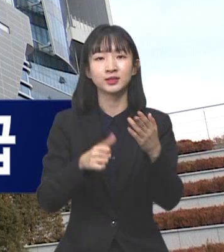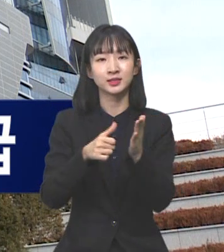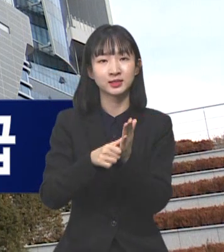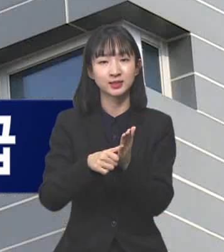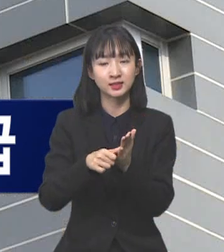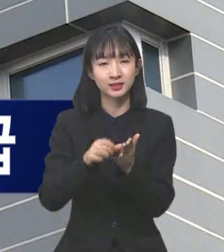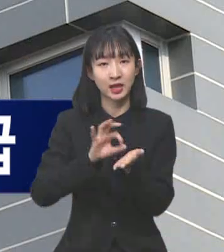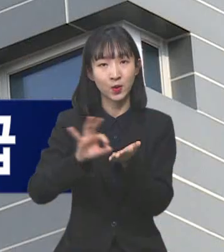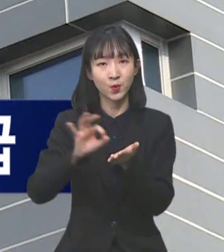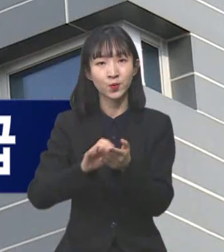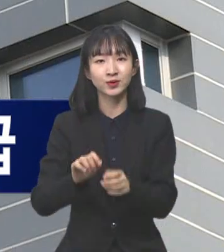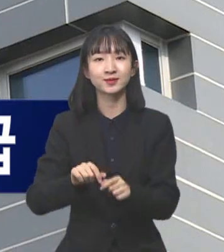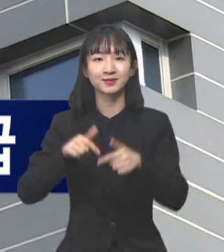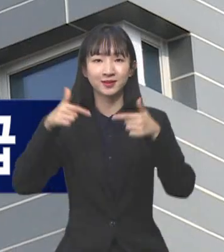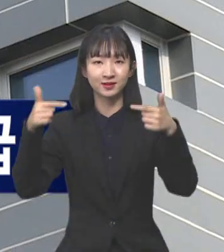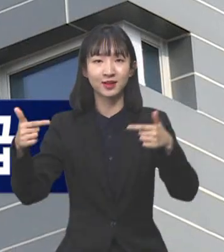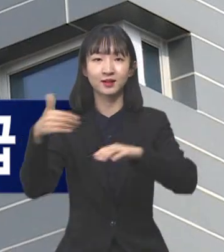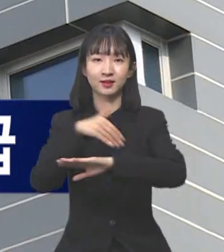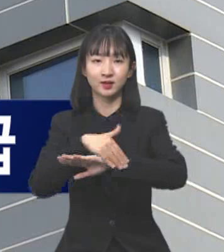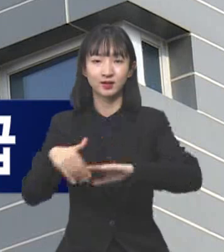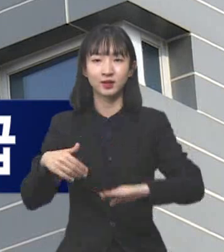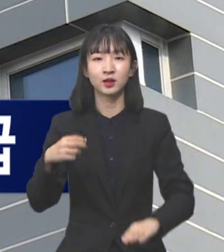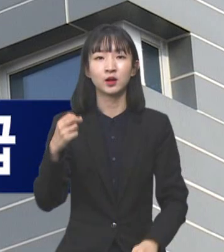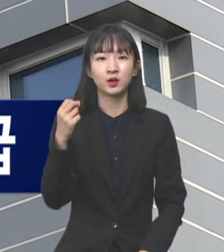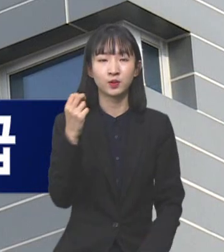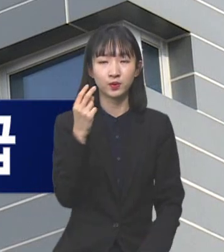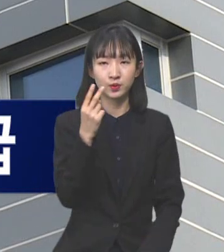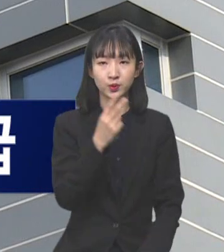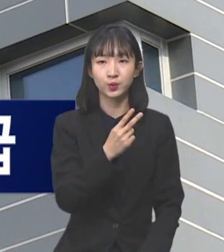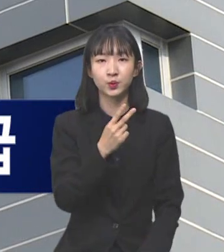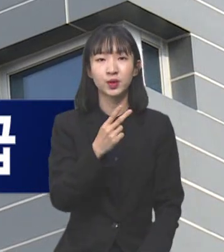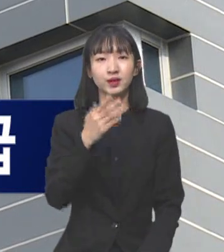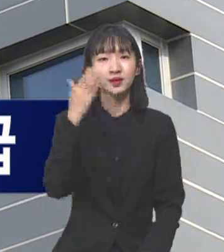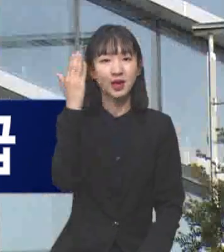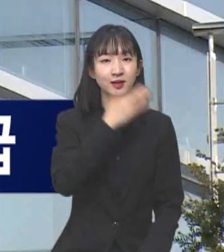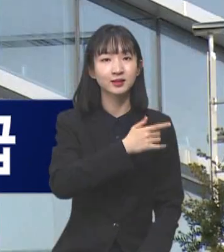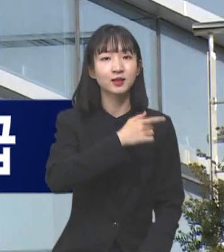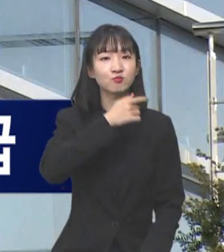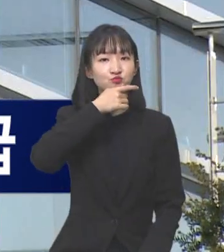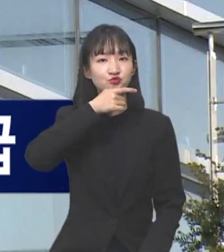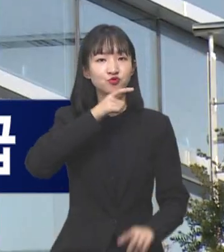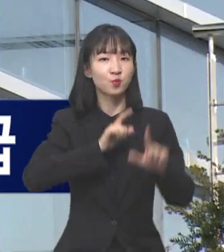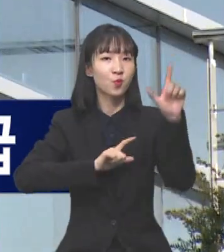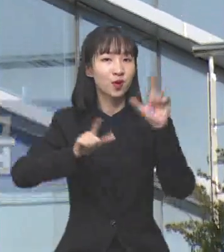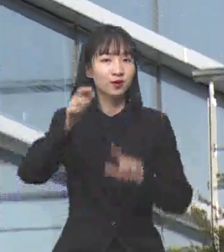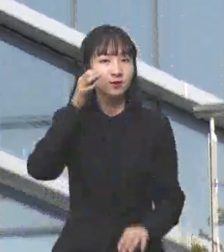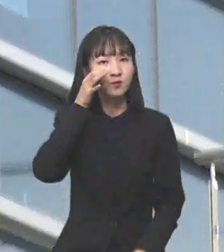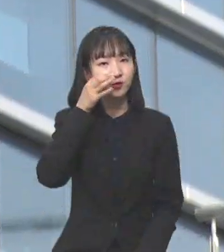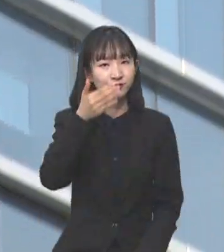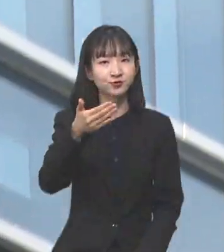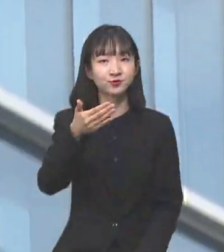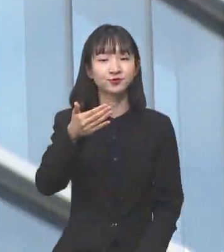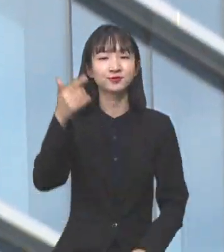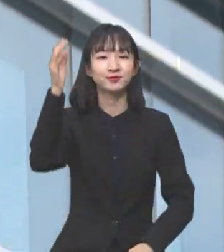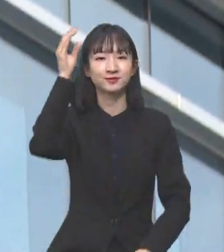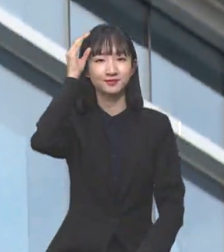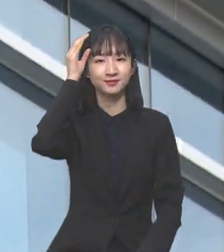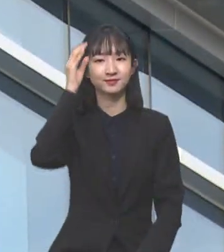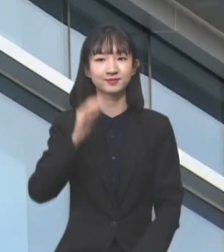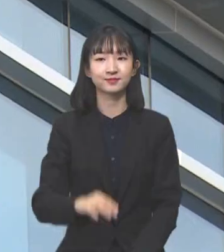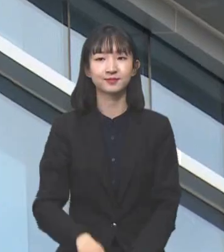전망됩니다 또 양가 끼 법과 렌즈 효과로 깨끗한 물 이미지가 부각될 것으로 상수도 본부는 기대하고